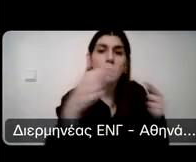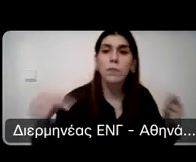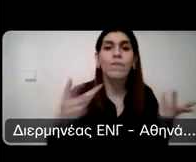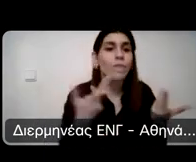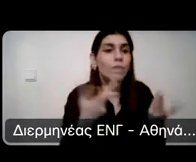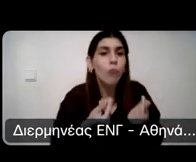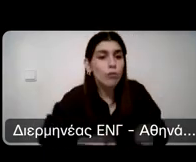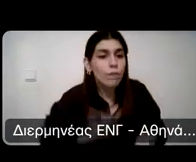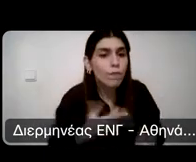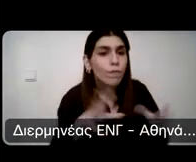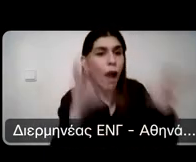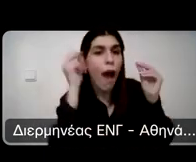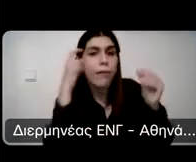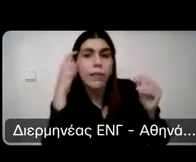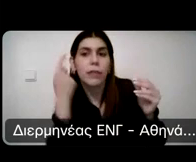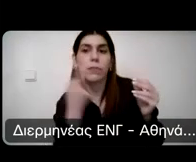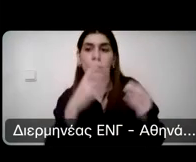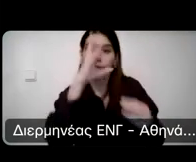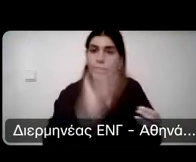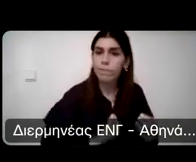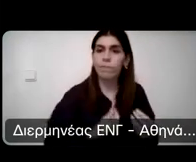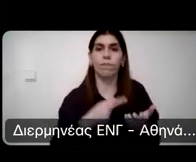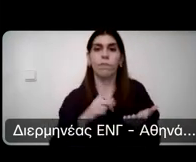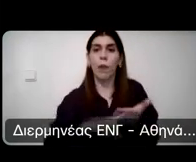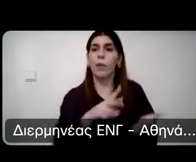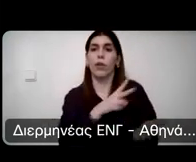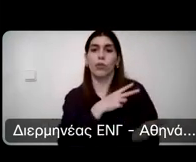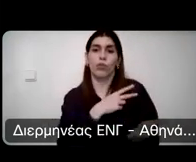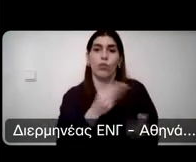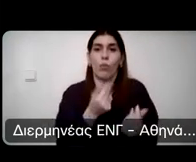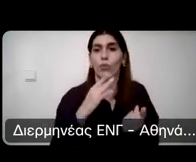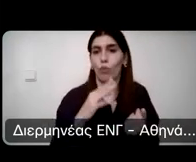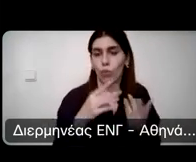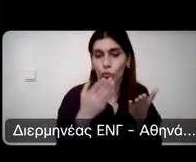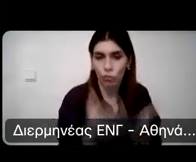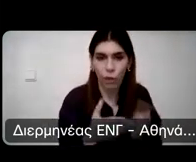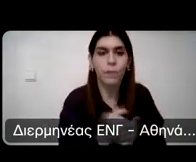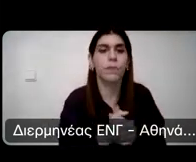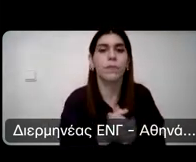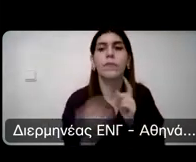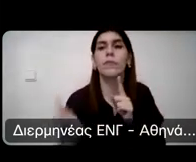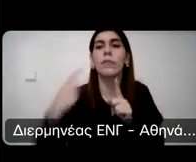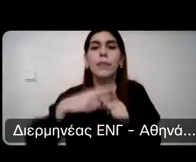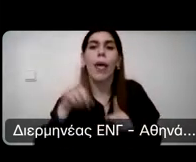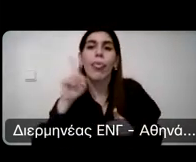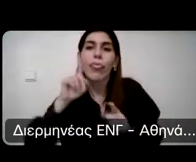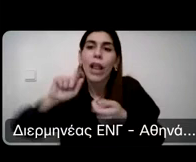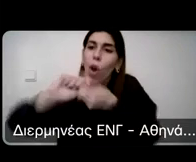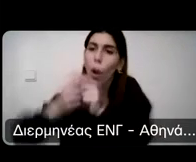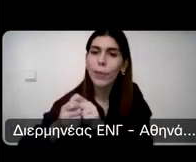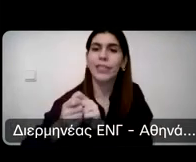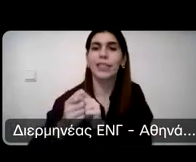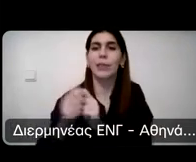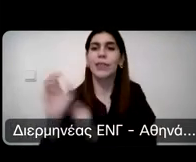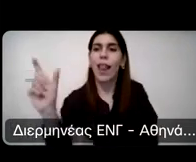τεκμηρίων για τους παράνομους μετανάστες, την ΛΟΑΤΚΙ κοινότητα και τη φιλικοποίηση επαγγελματικών ουσιαστικών.